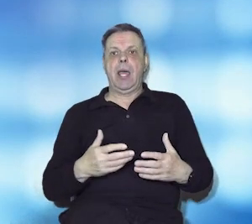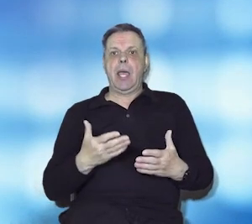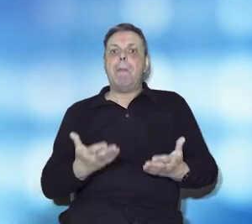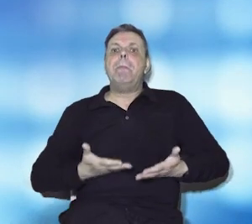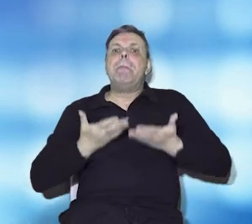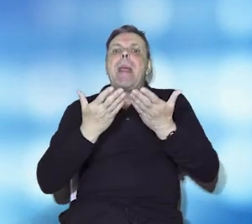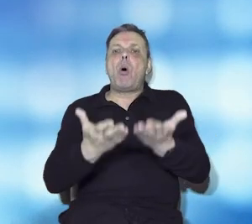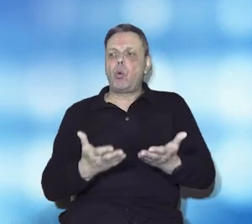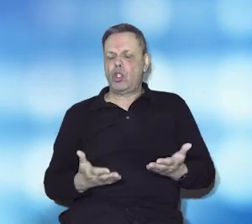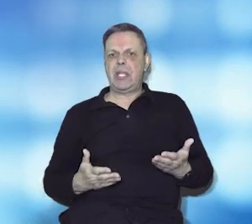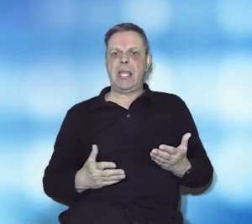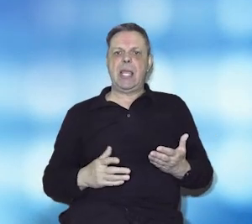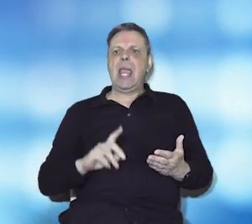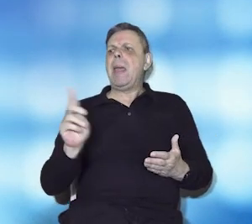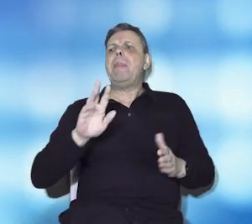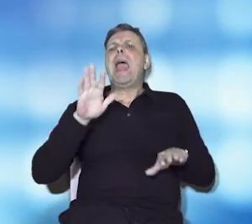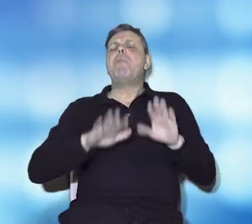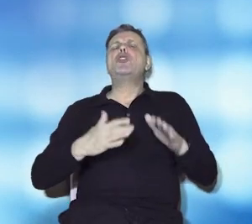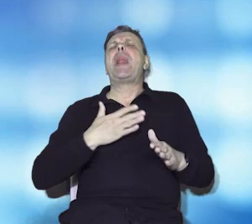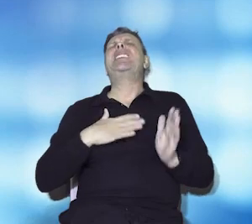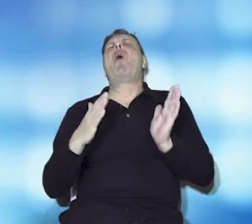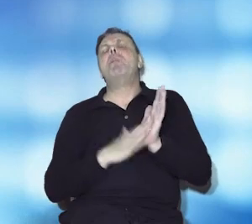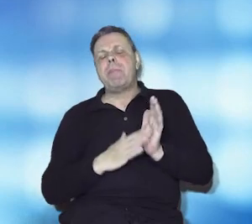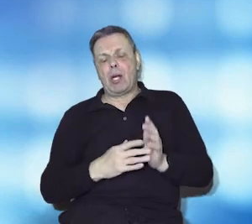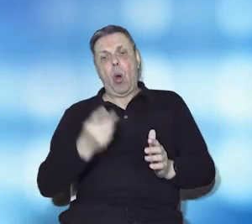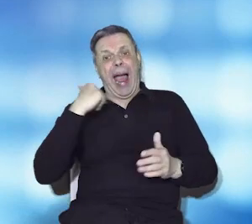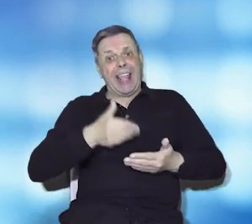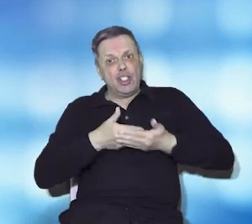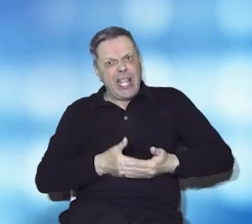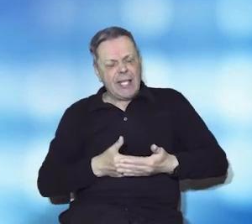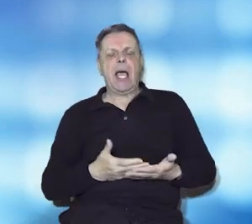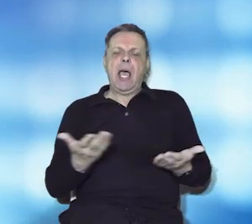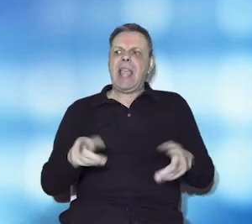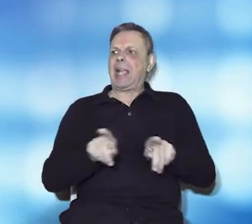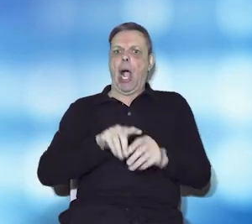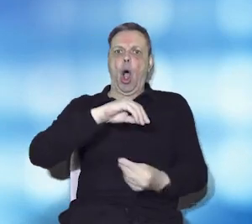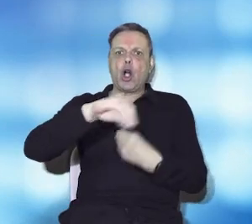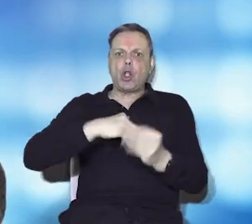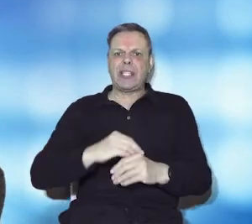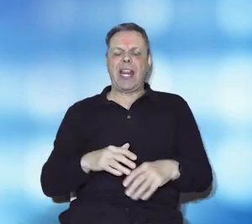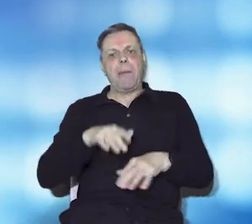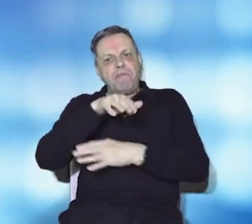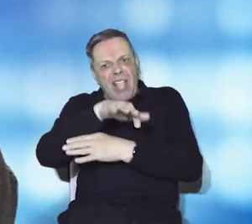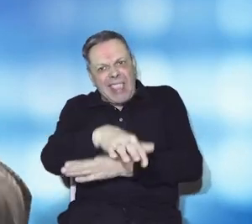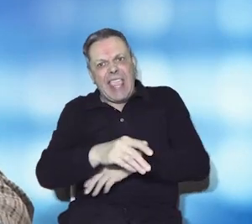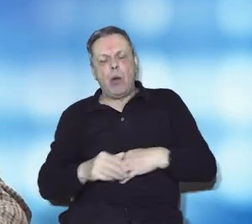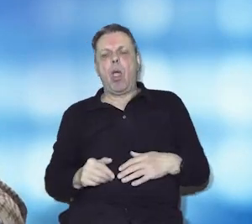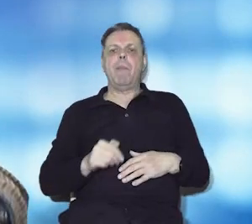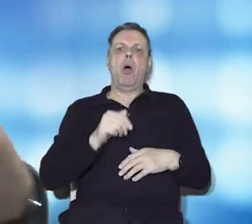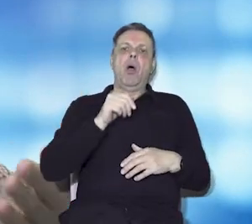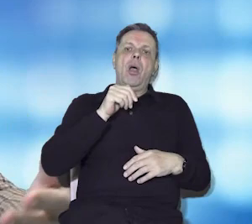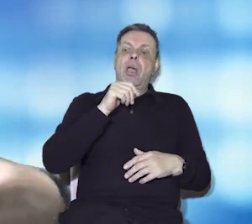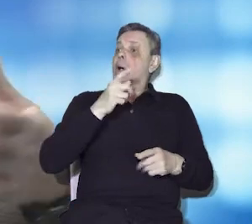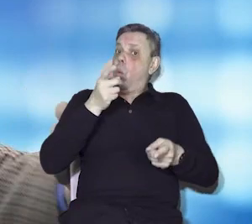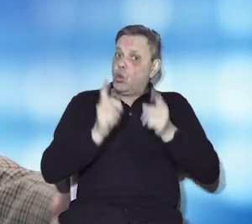preporučiti, ne možda na svom primjeru, ali činjenica da već kao roditelji djelujemo ili kao